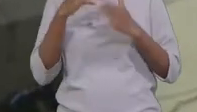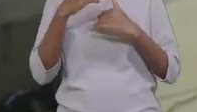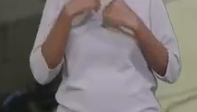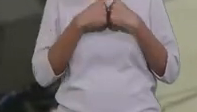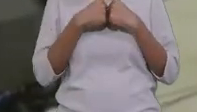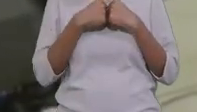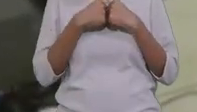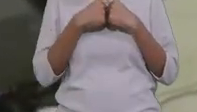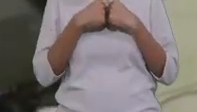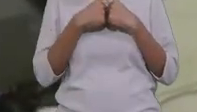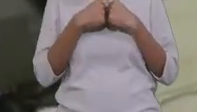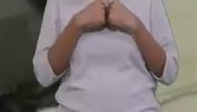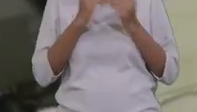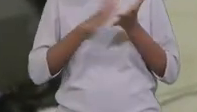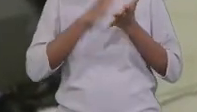Manifeste ce que tu as.